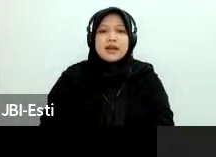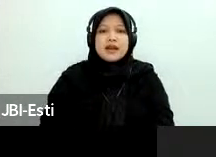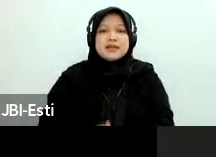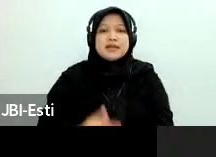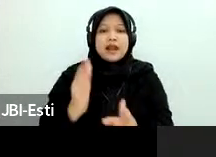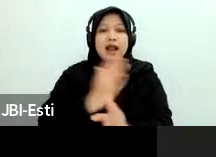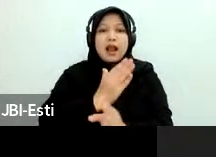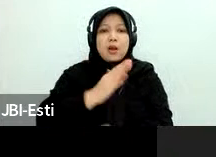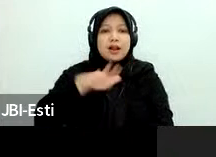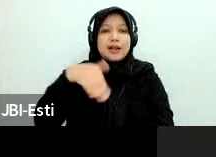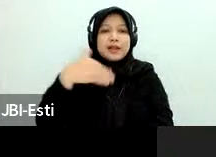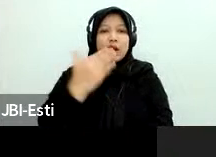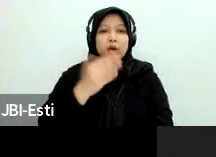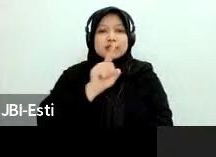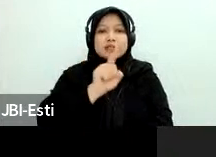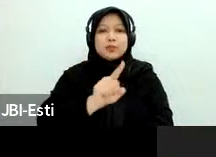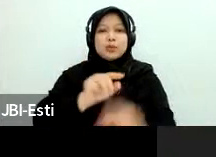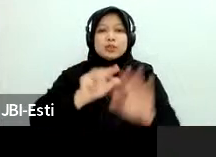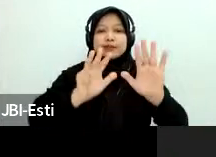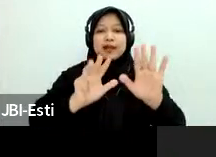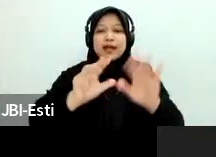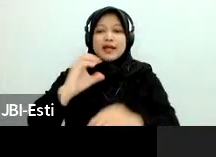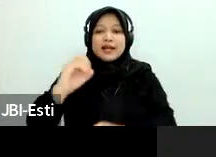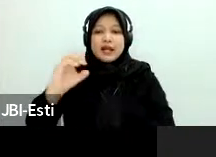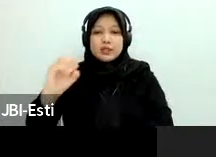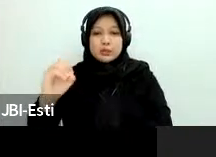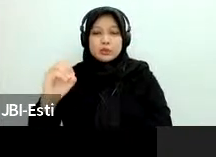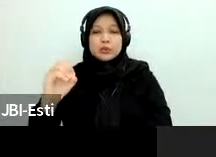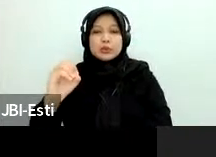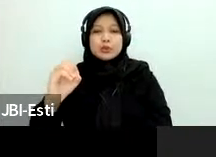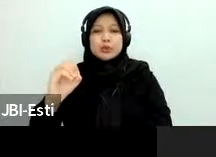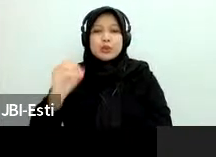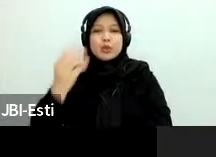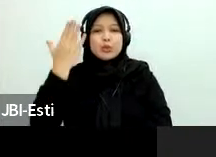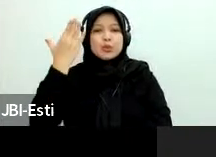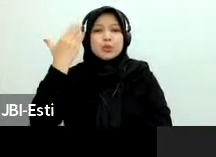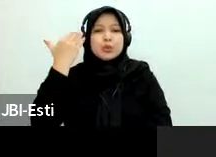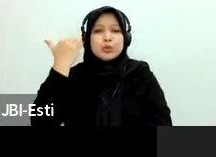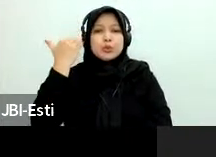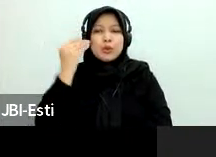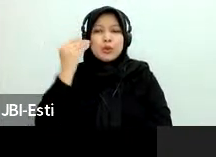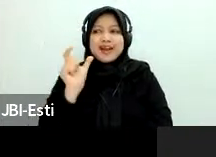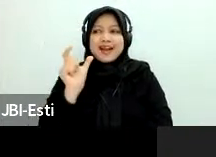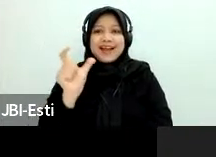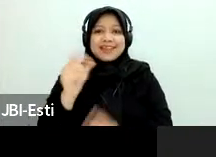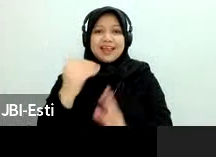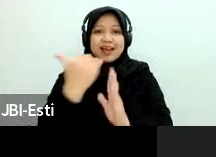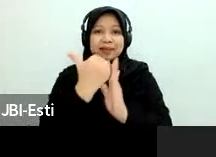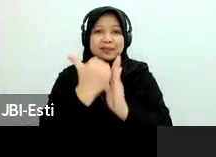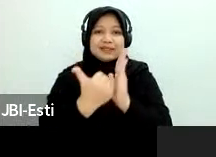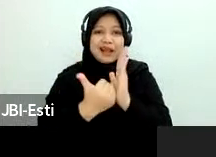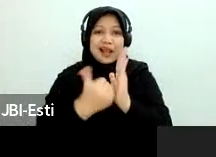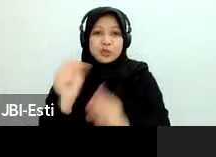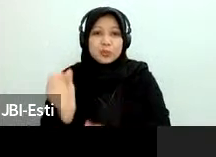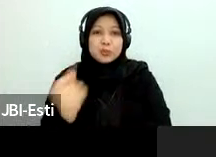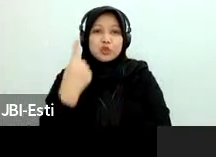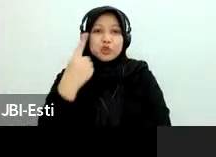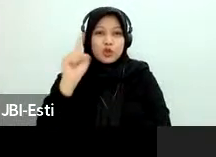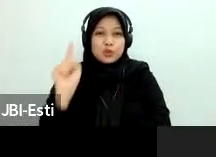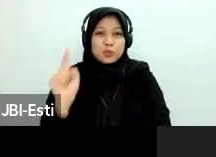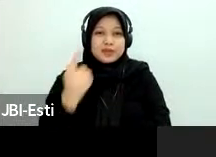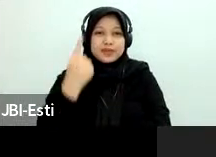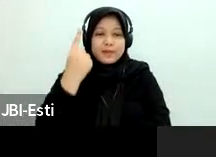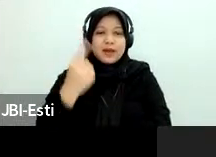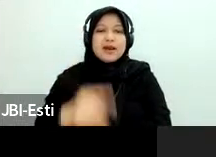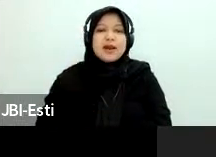ngomong kami awal mula dari kata kebijakan itu sendiri kata kebijakan tidak